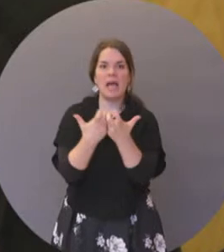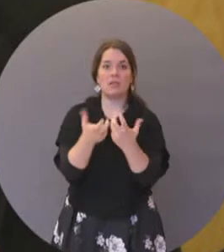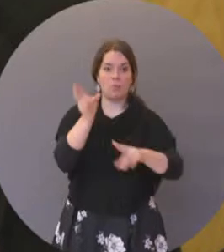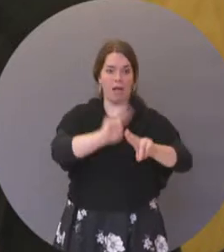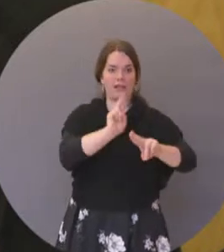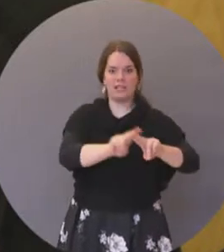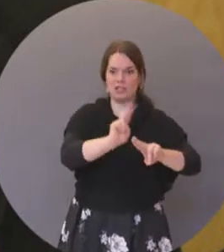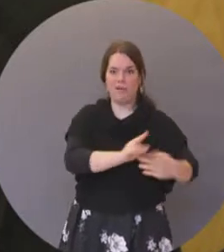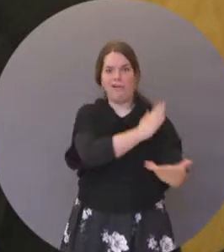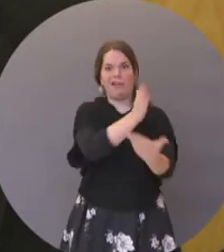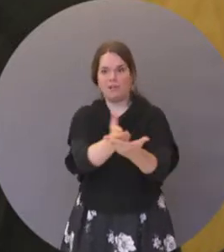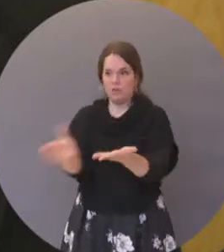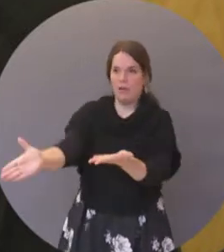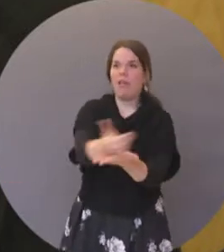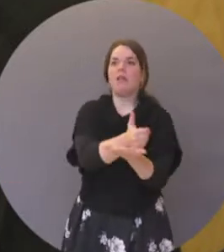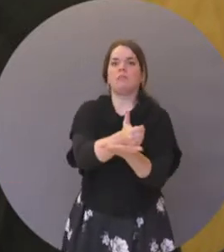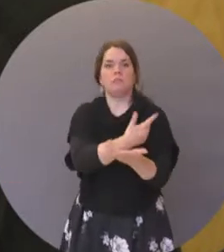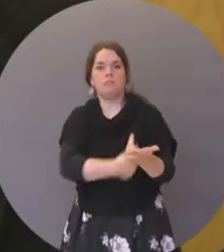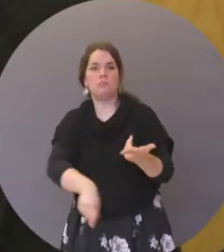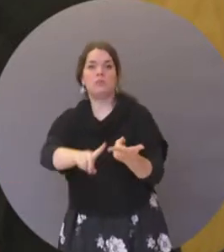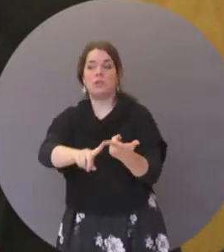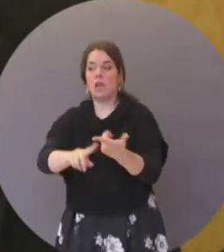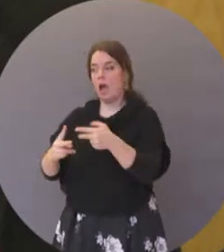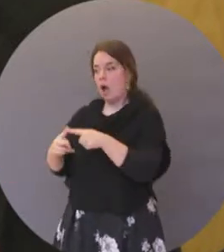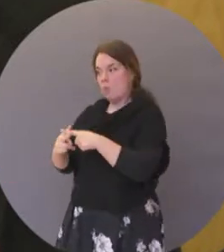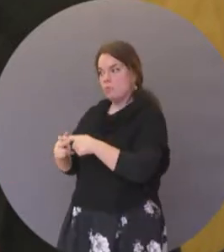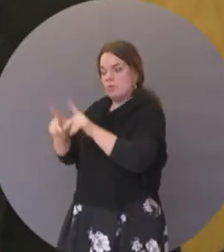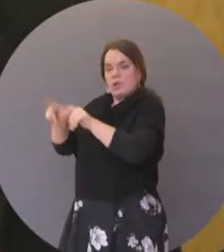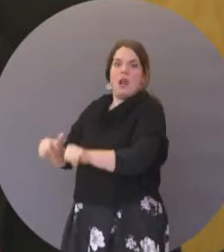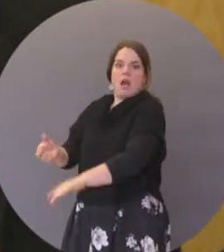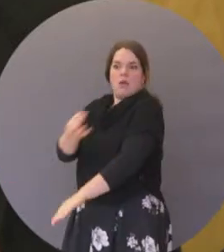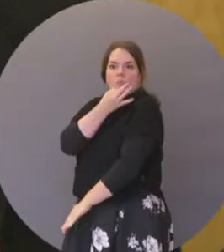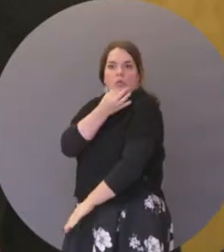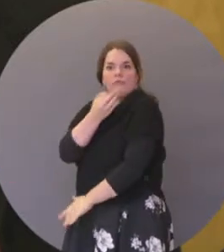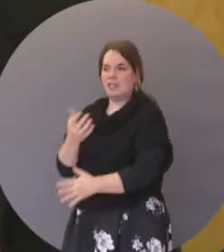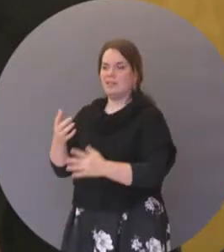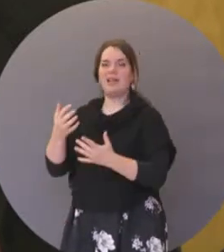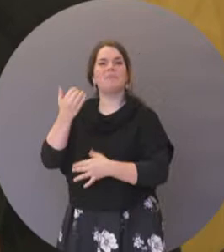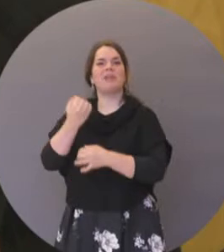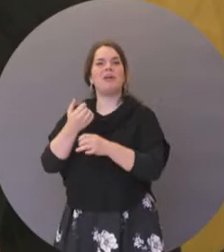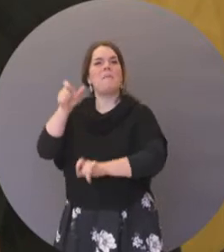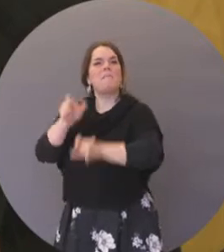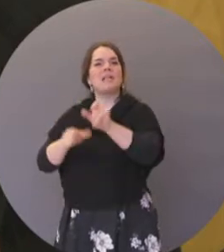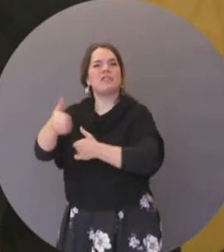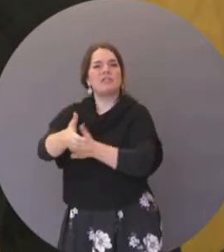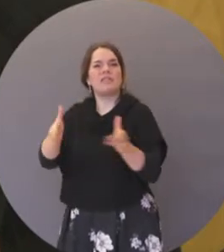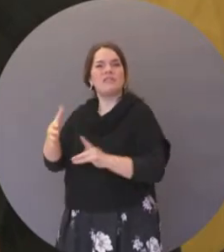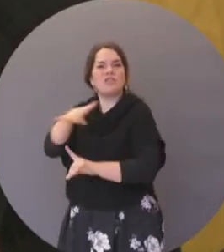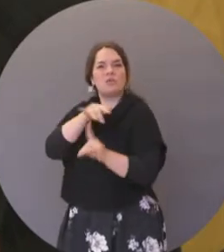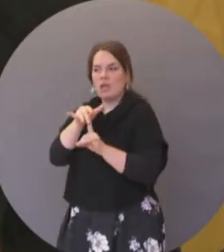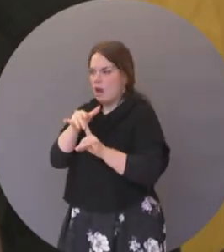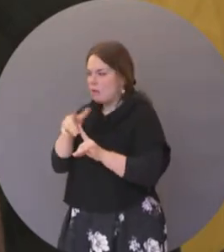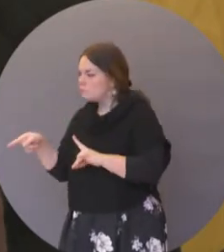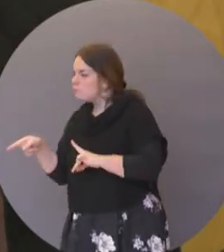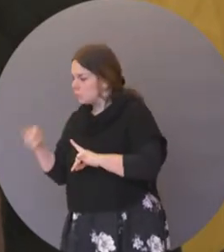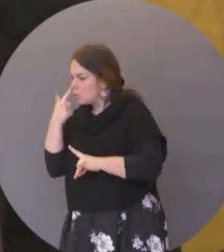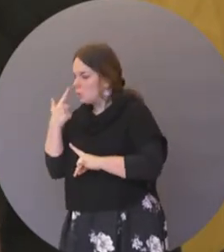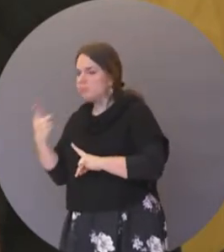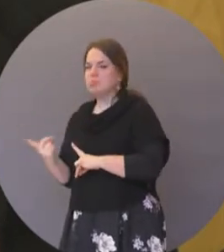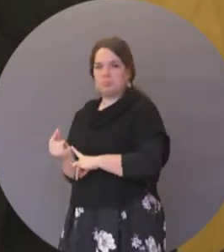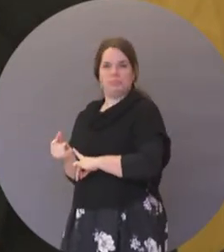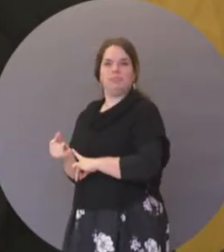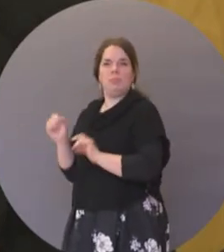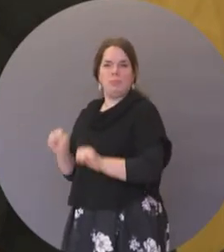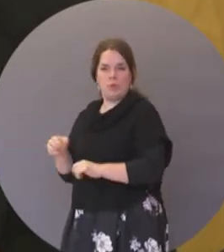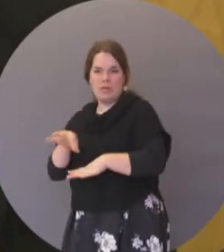PME un nouvel outil également à la disposition des travailleurs sociaux pour accompagner les habitants aussi monsieur